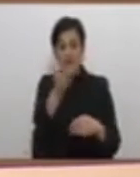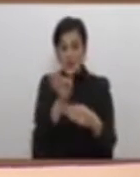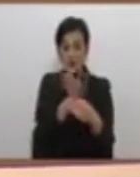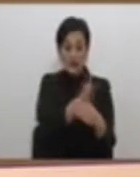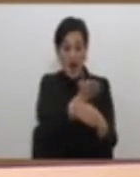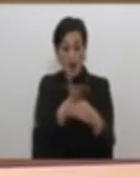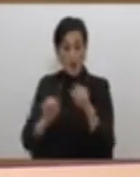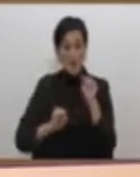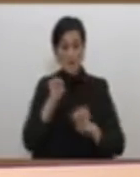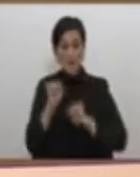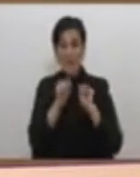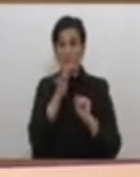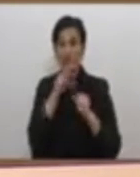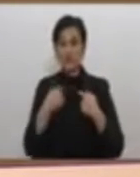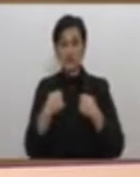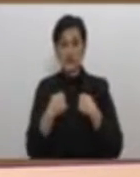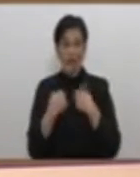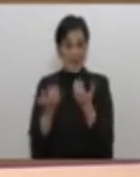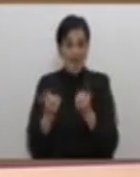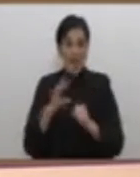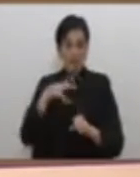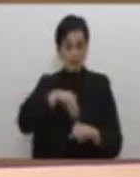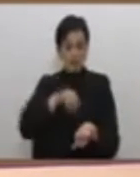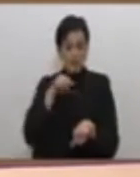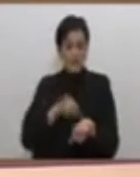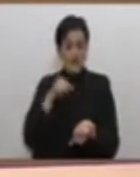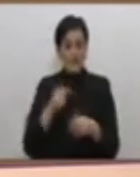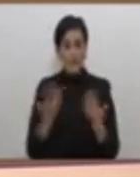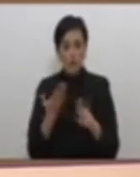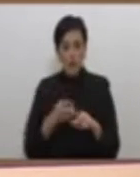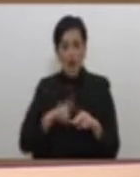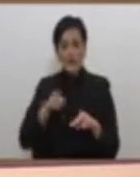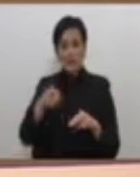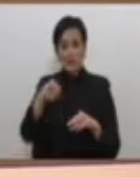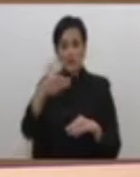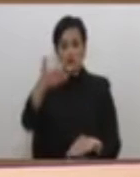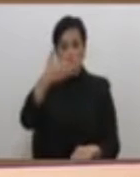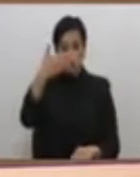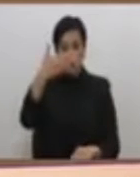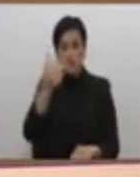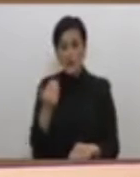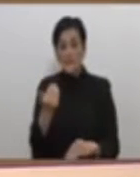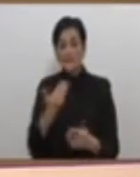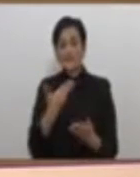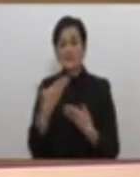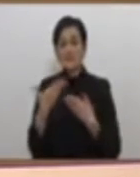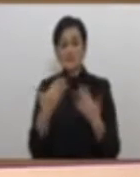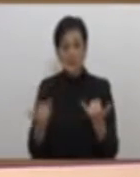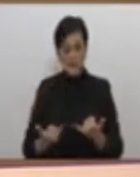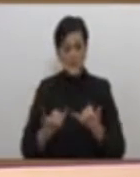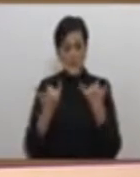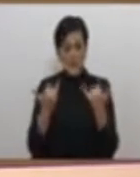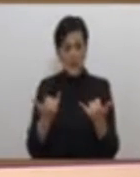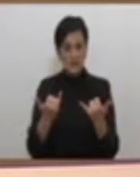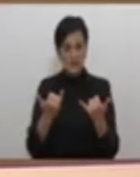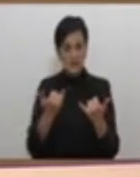მცდელობით. თითქოს და ჩვენ არ ვიზიარებდეთ იმ სულისკვეთებას, რომელსაც ეს დროშა და მის მიმართ მიგებული პატივი